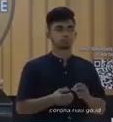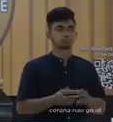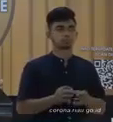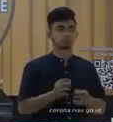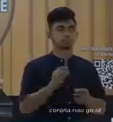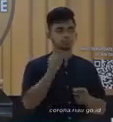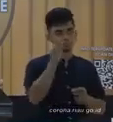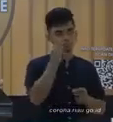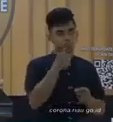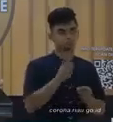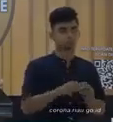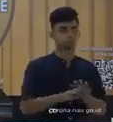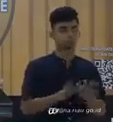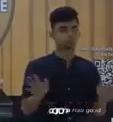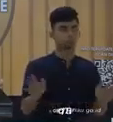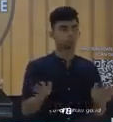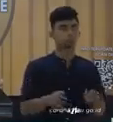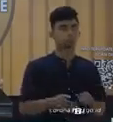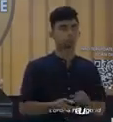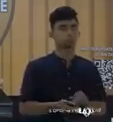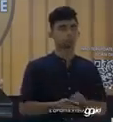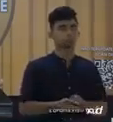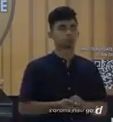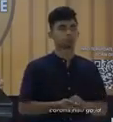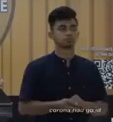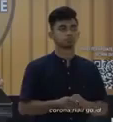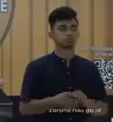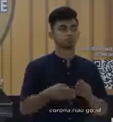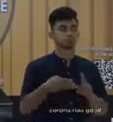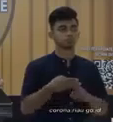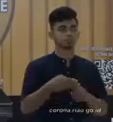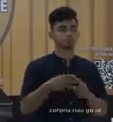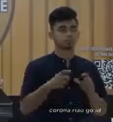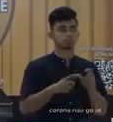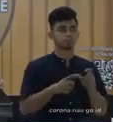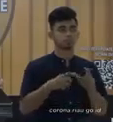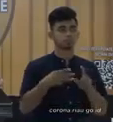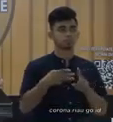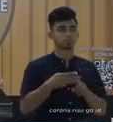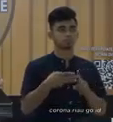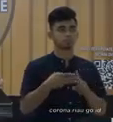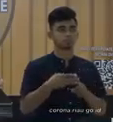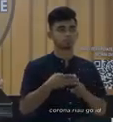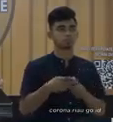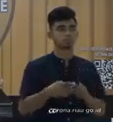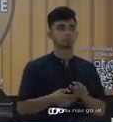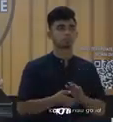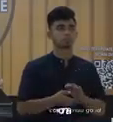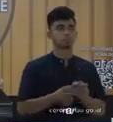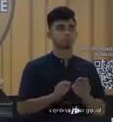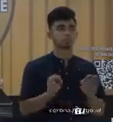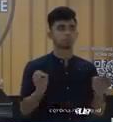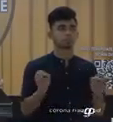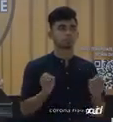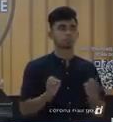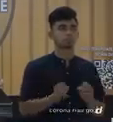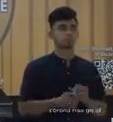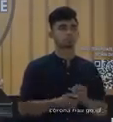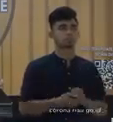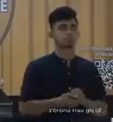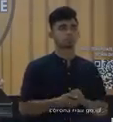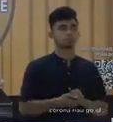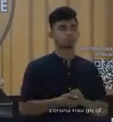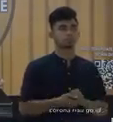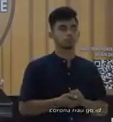antara PSBB dan tidak PSBB, new normal ataupun tidak ada new normal, perbedaannya kan nggak terlalu kentara